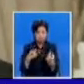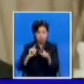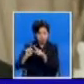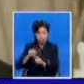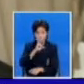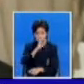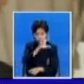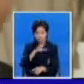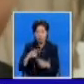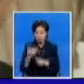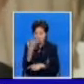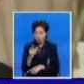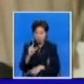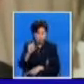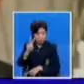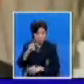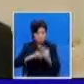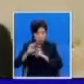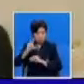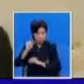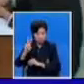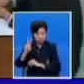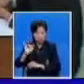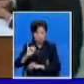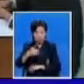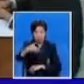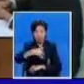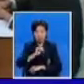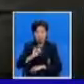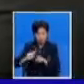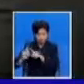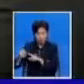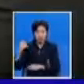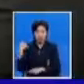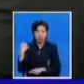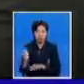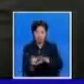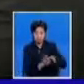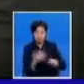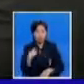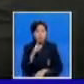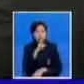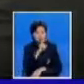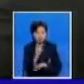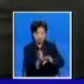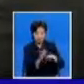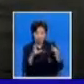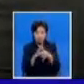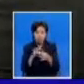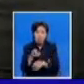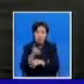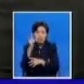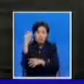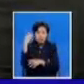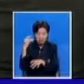เนี่ยในที่สุดจะเหลืออยู่ประมาณ8โครงการในขณะนี้นะครับ ผมว่าเราไปดูประเด็นต่างประเทศบ้าง เรื่องขนอาวุธล่าสุดที่มีการ